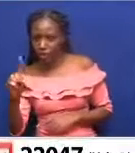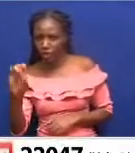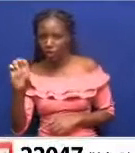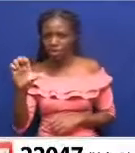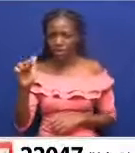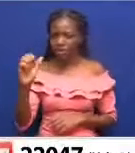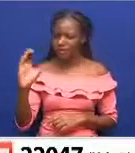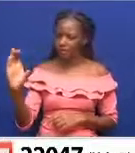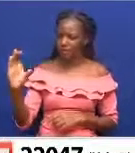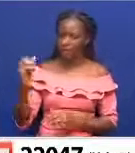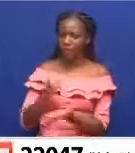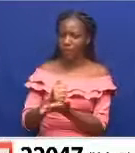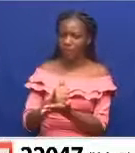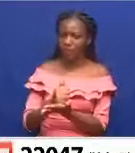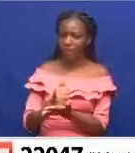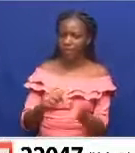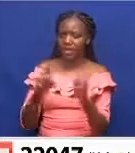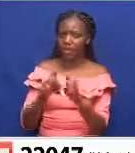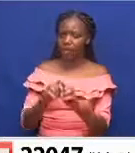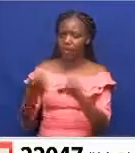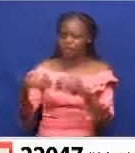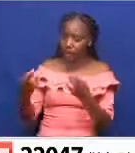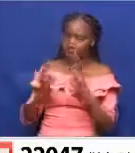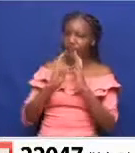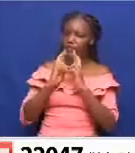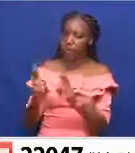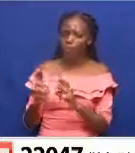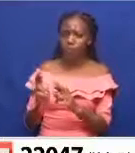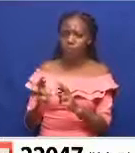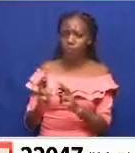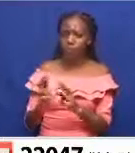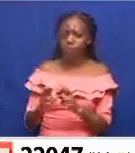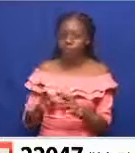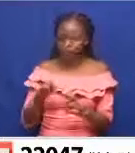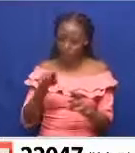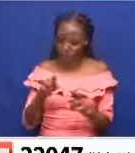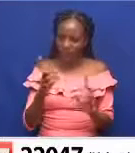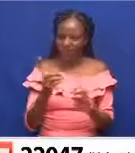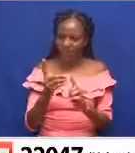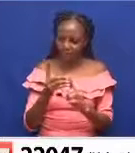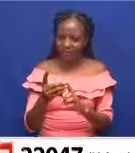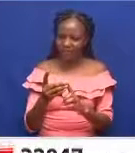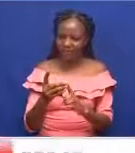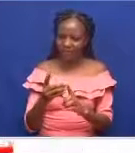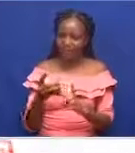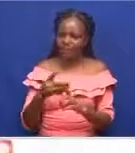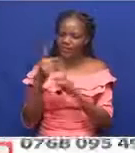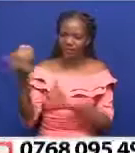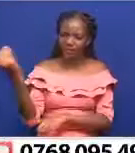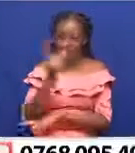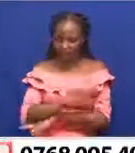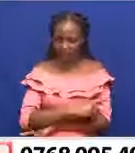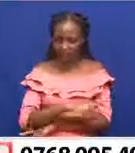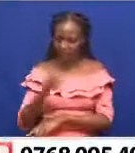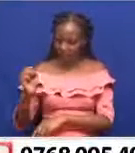House and make a report that on such and such a day there was a